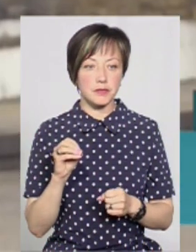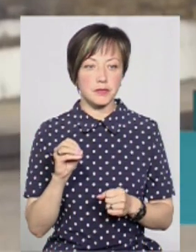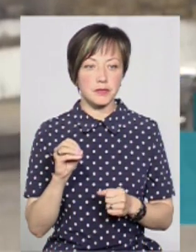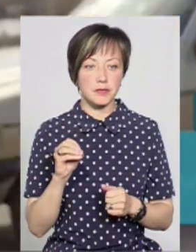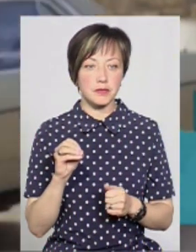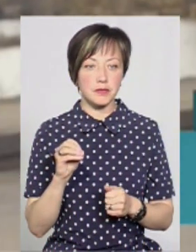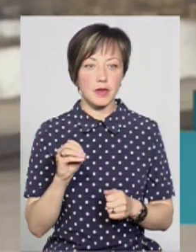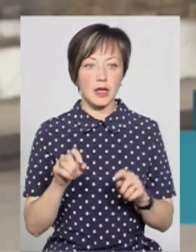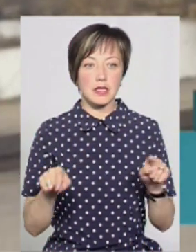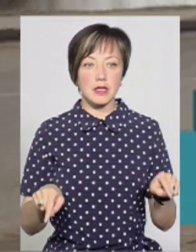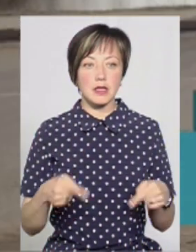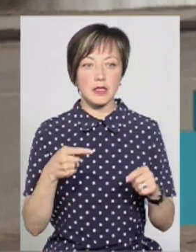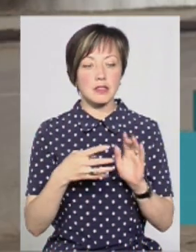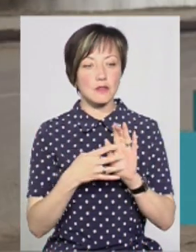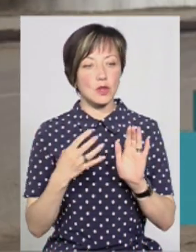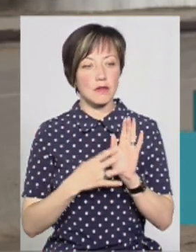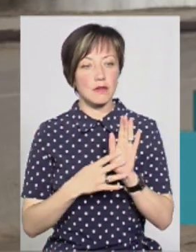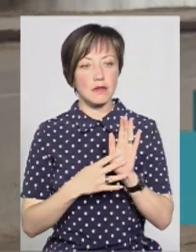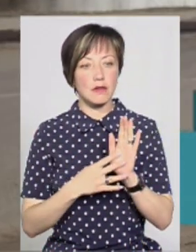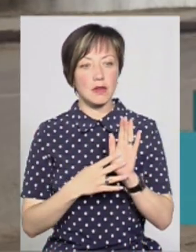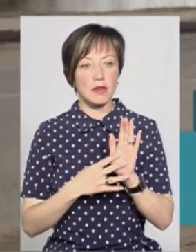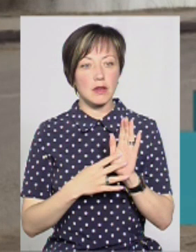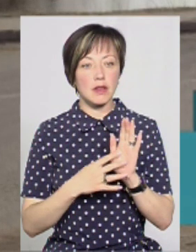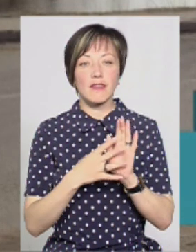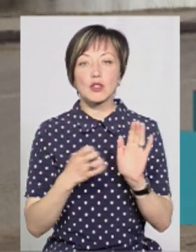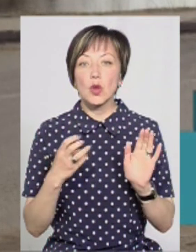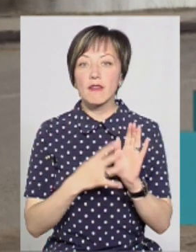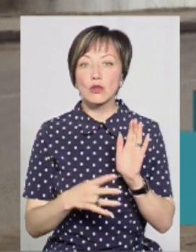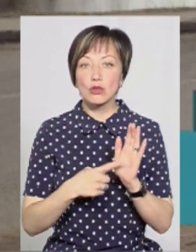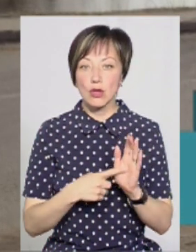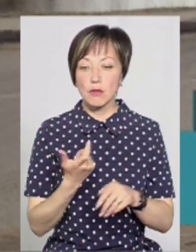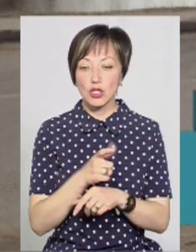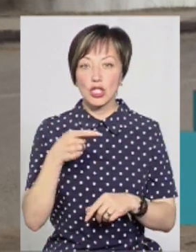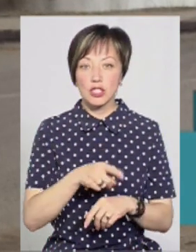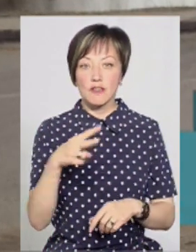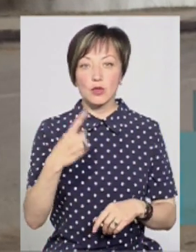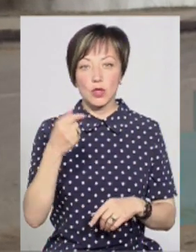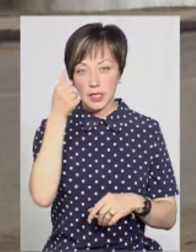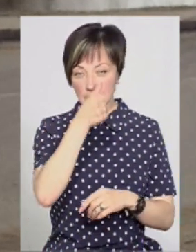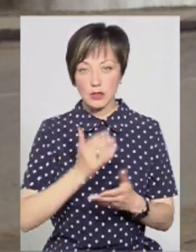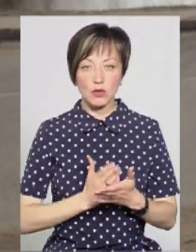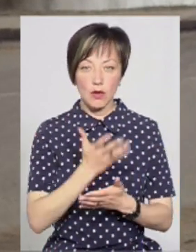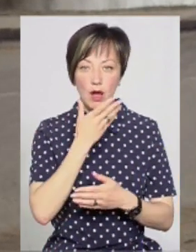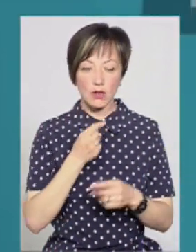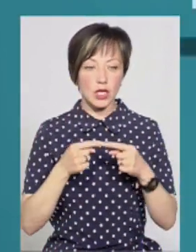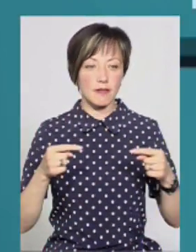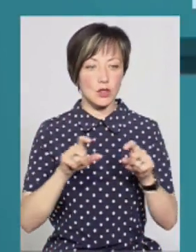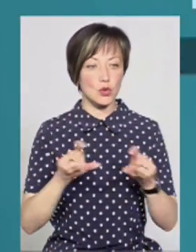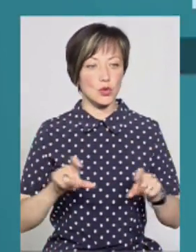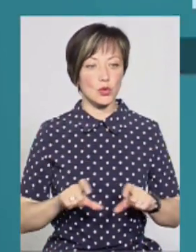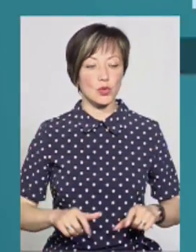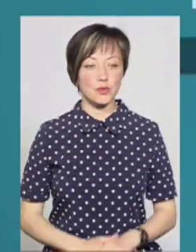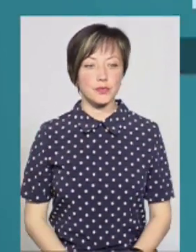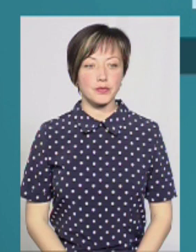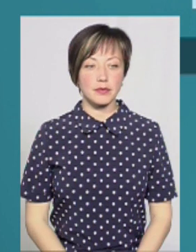засноване в 1996 році. Воно вже має більше як 1021 рік, то я думаю, що воно заслуговує на гарну інфраструктуру.